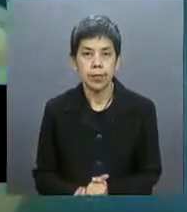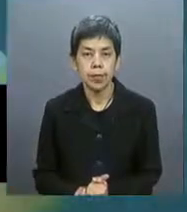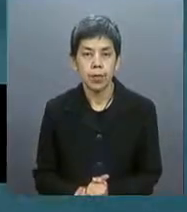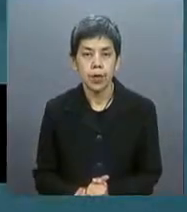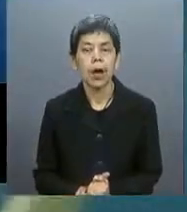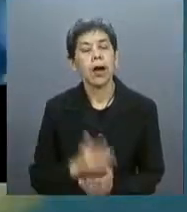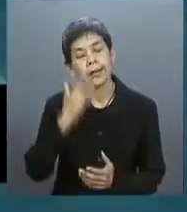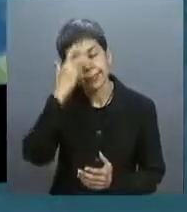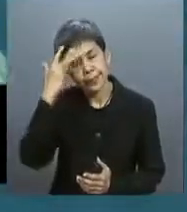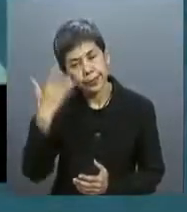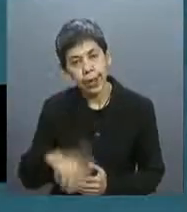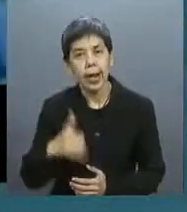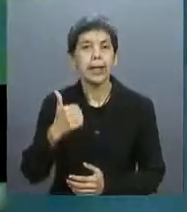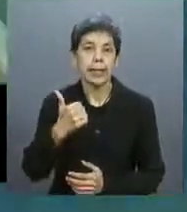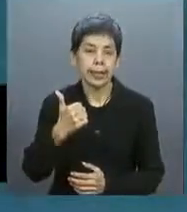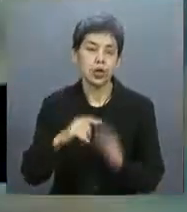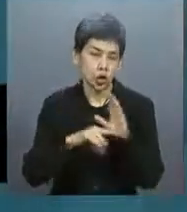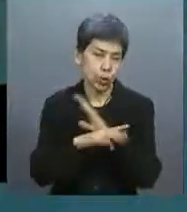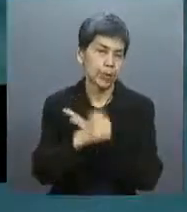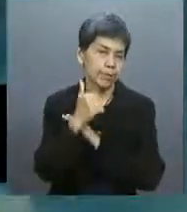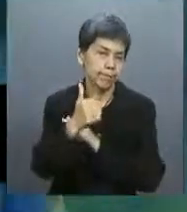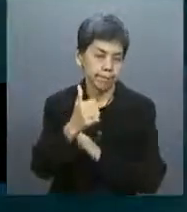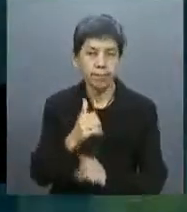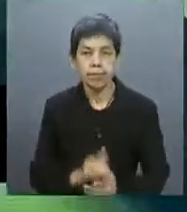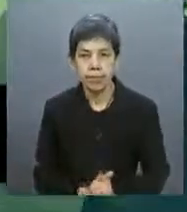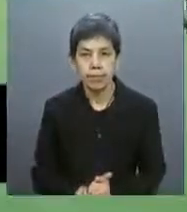รอดพ้นไปนะครับสำหรับชลบุรีครับ